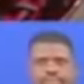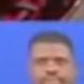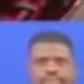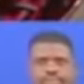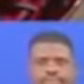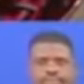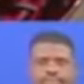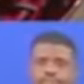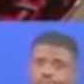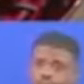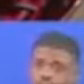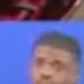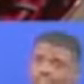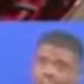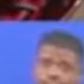Jamani na trot huyo.